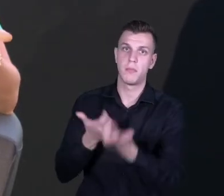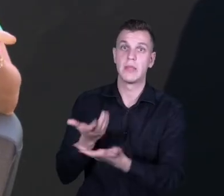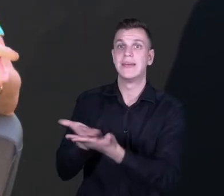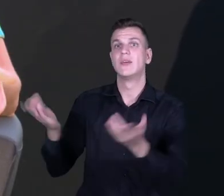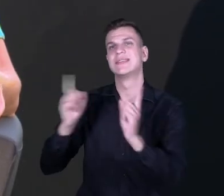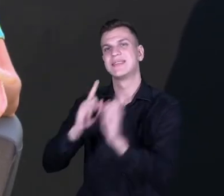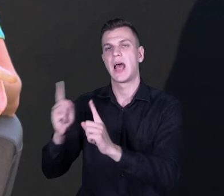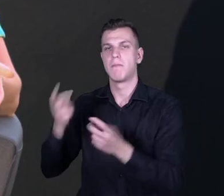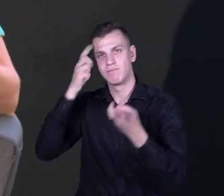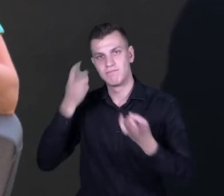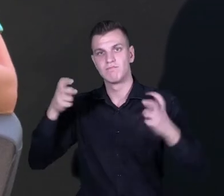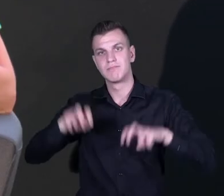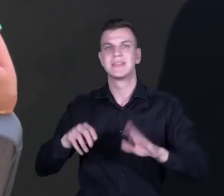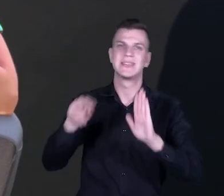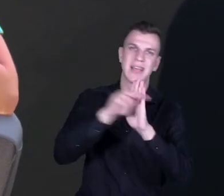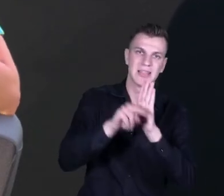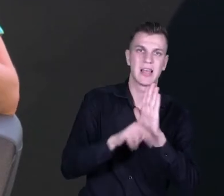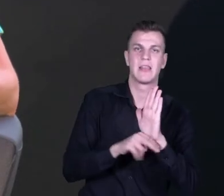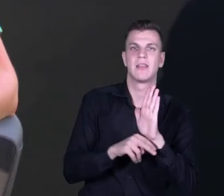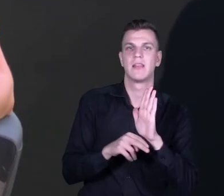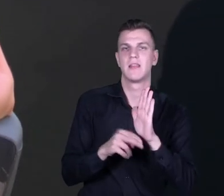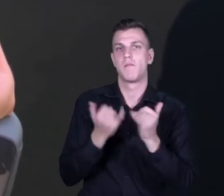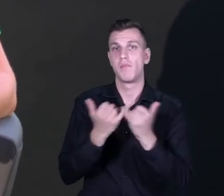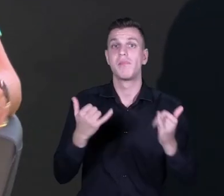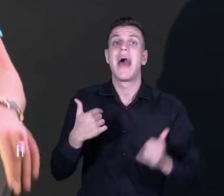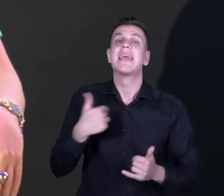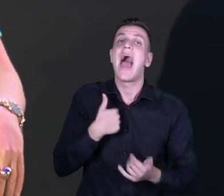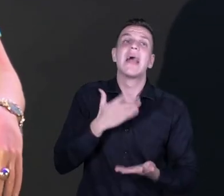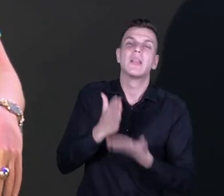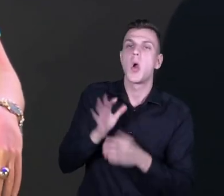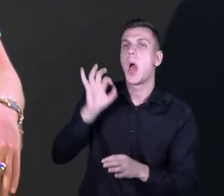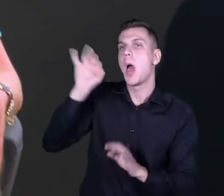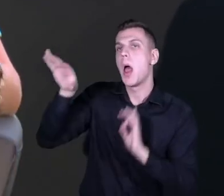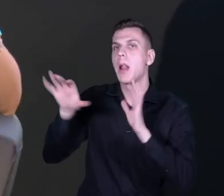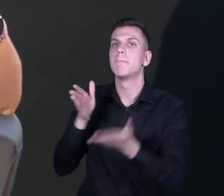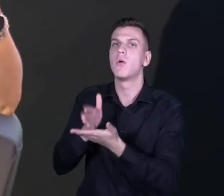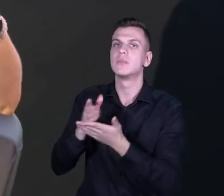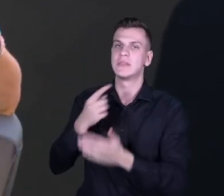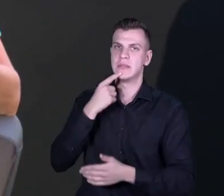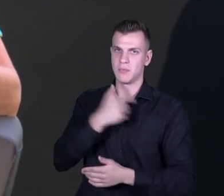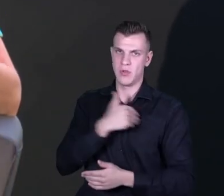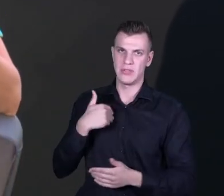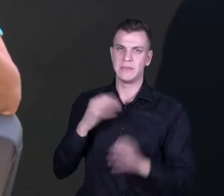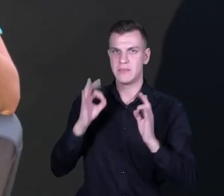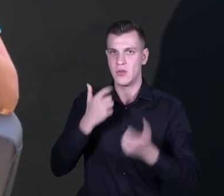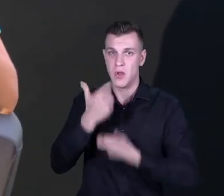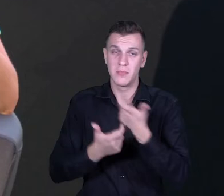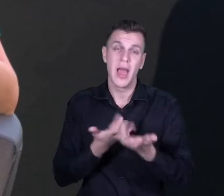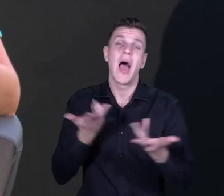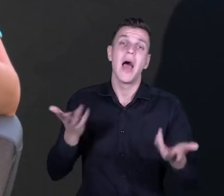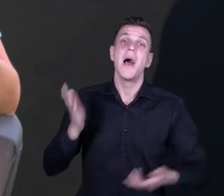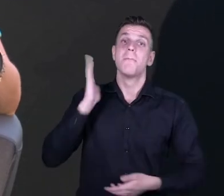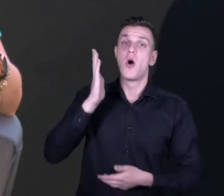zasad i tych ról. Ja jedynie językowo gdzieś starałam się to ubrać, ale potem następowała ewaluacja,